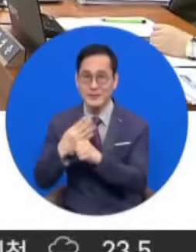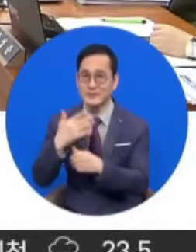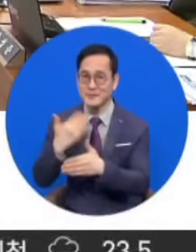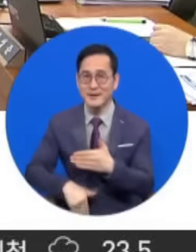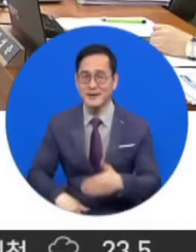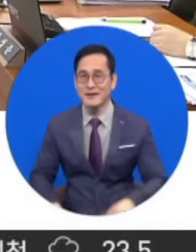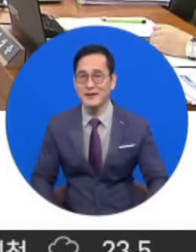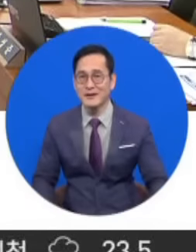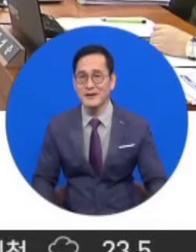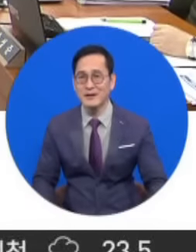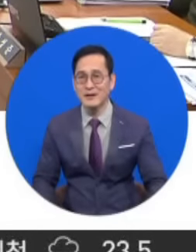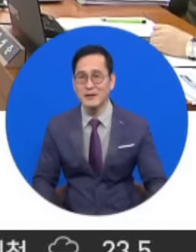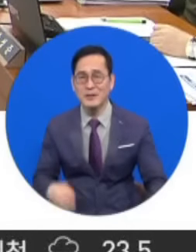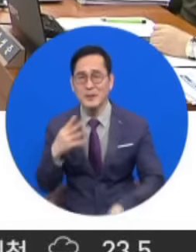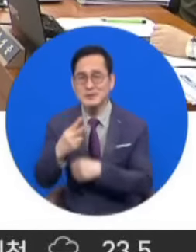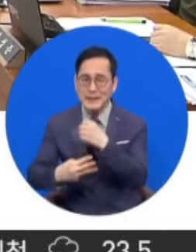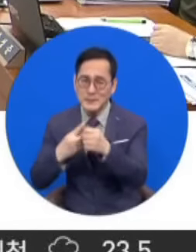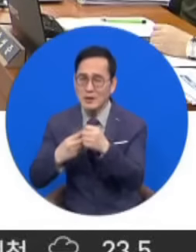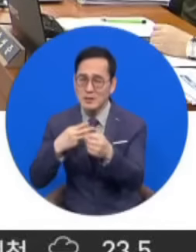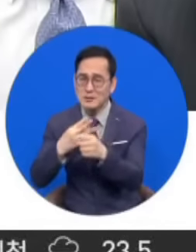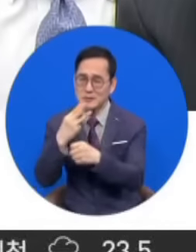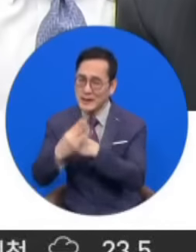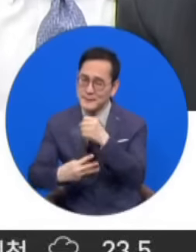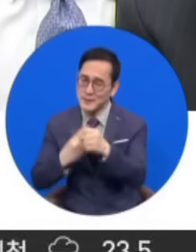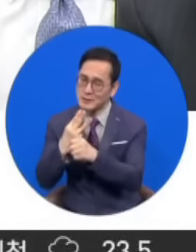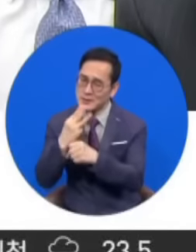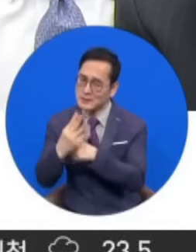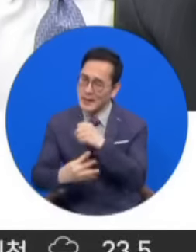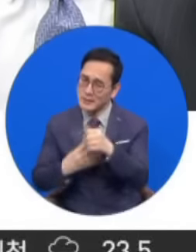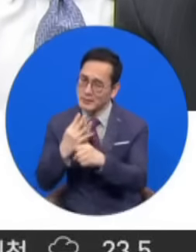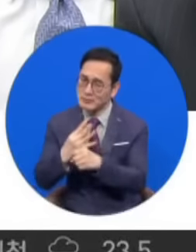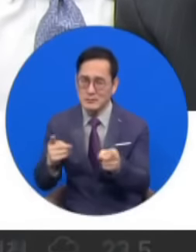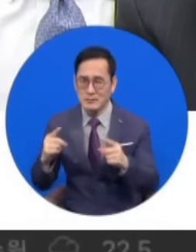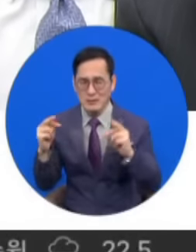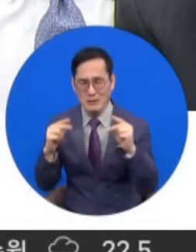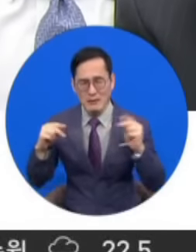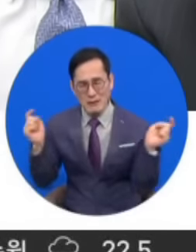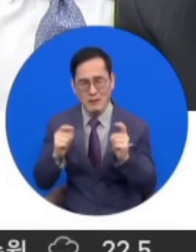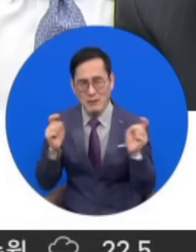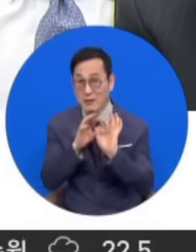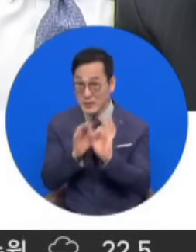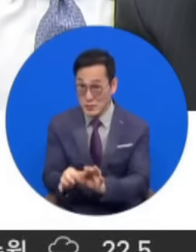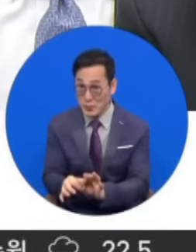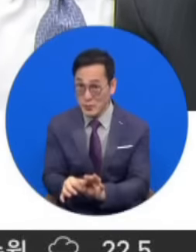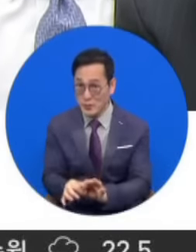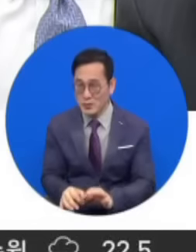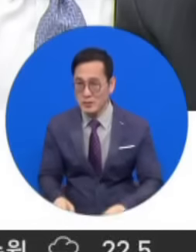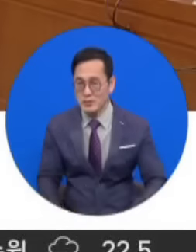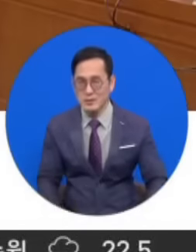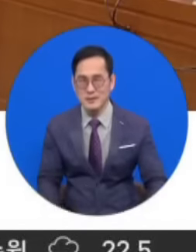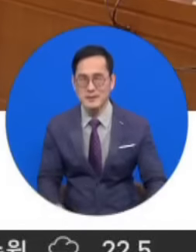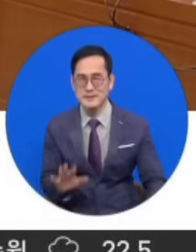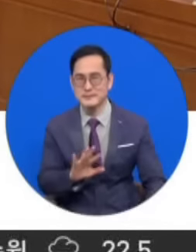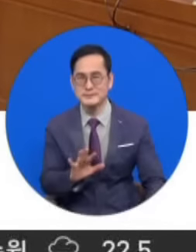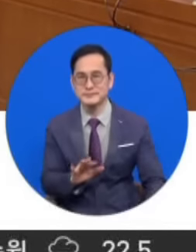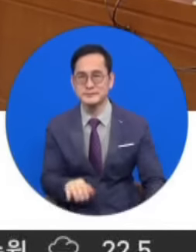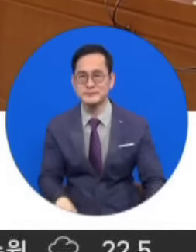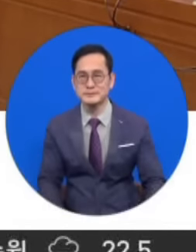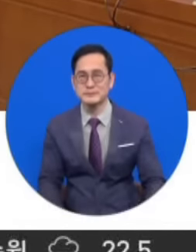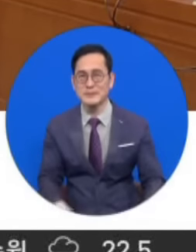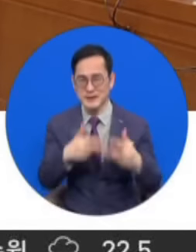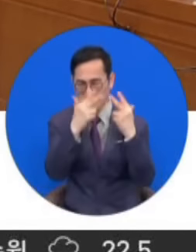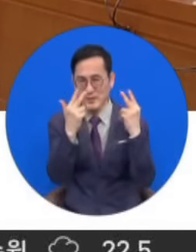그러면 계속적으로 이렇게 파행적으로 갈 것인지 어떻든 간에 예. 뭐 이재명 대표도 방탄도 중요하지만 결단을 내려서